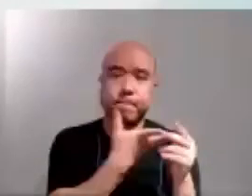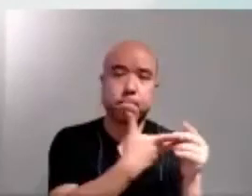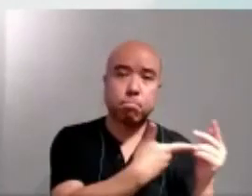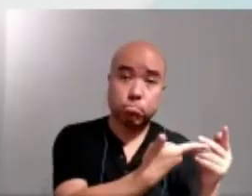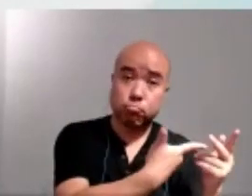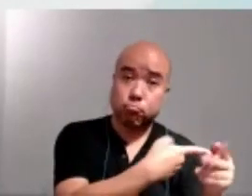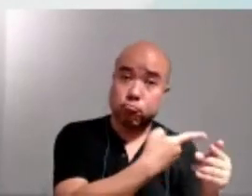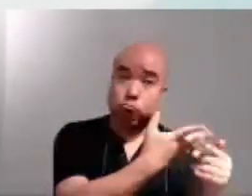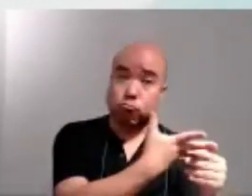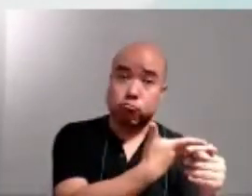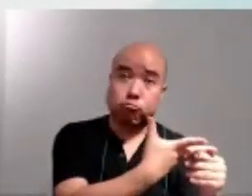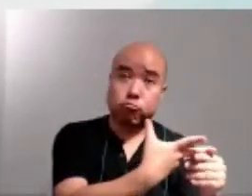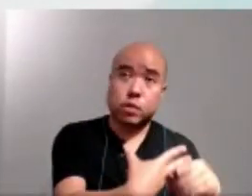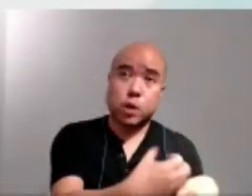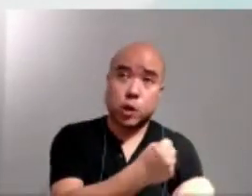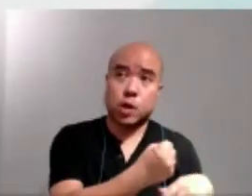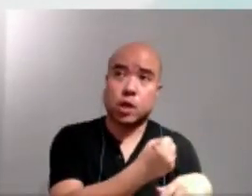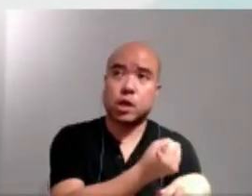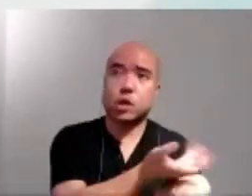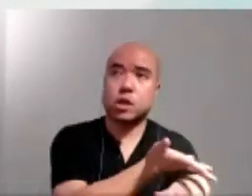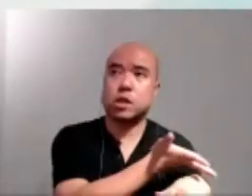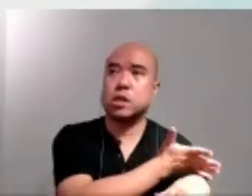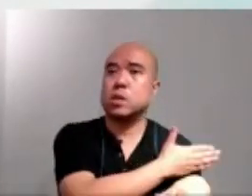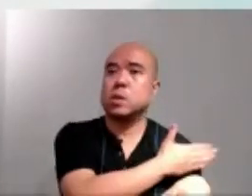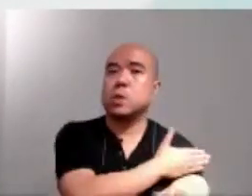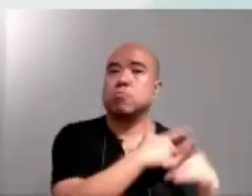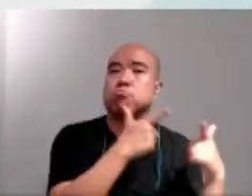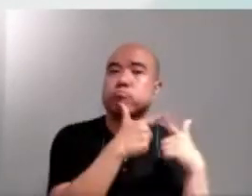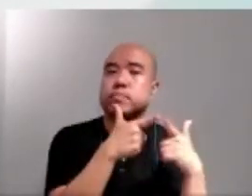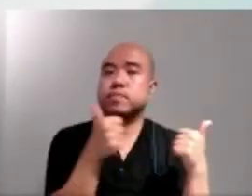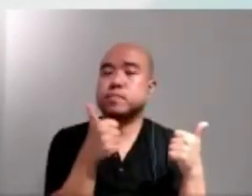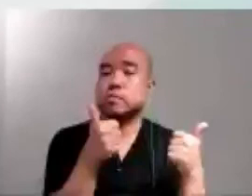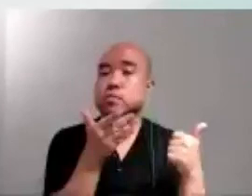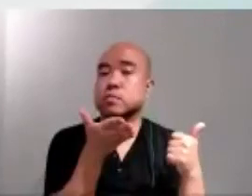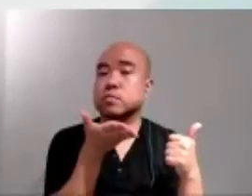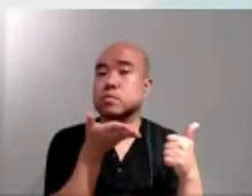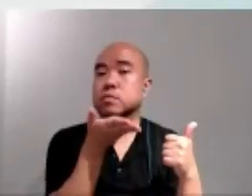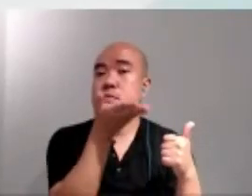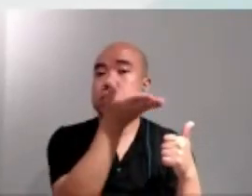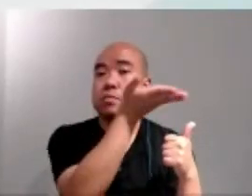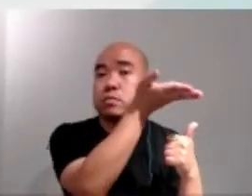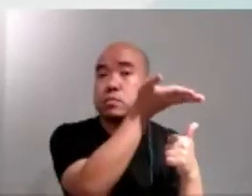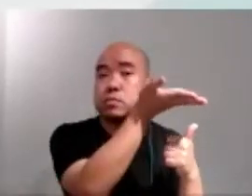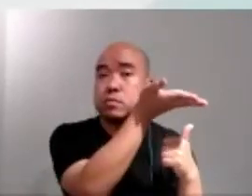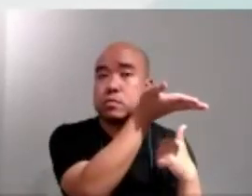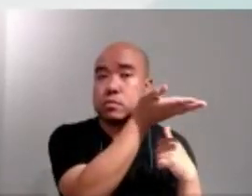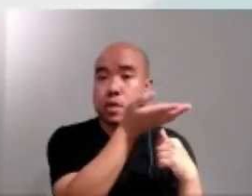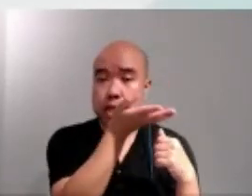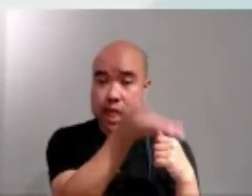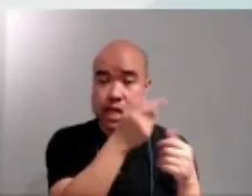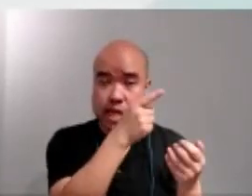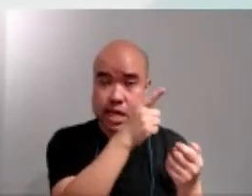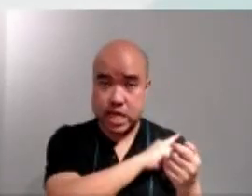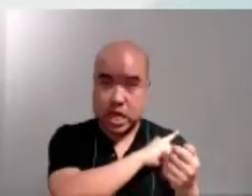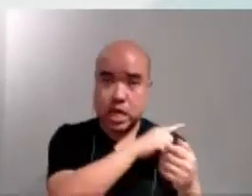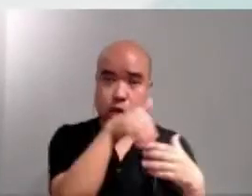你们会选哪一个呢？那现在就应该在你们的网的电话面前呢，那希望你们可以踊跃的支持。